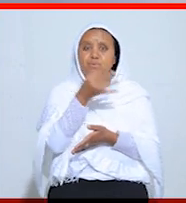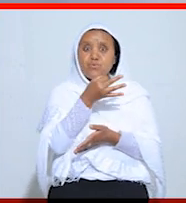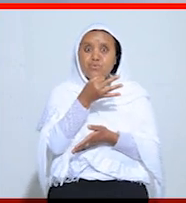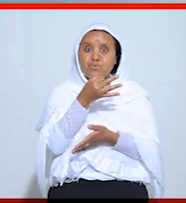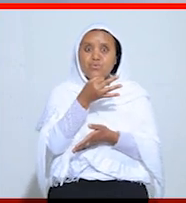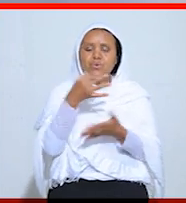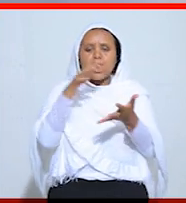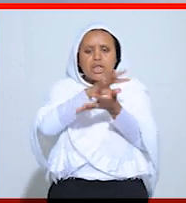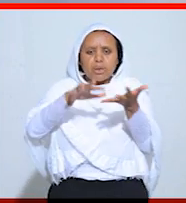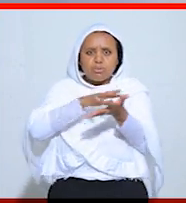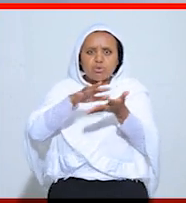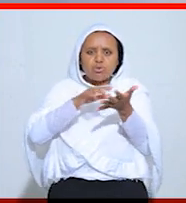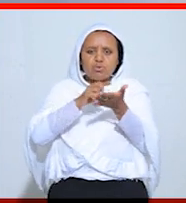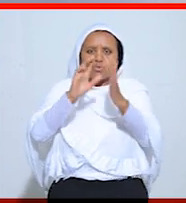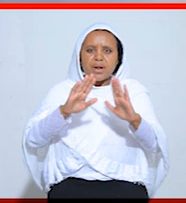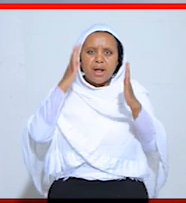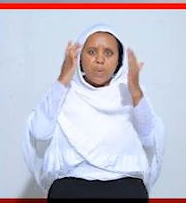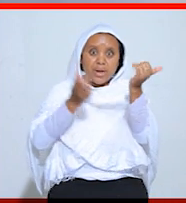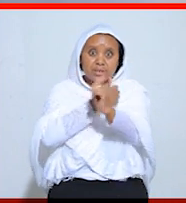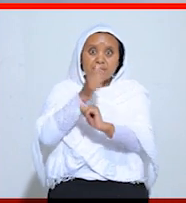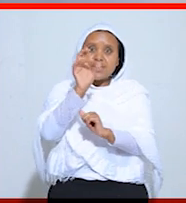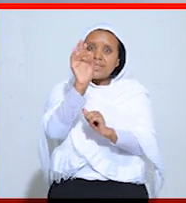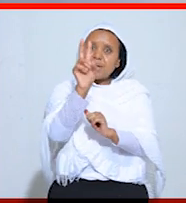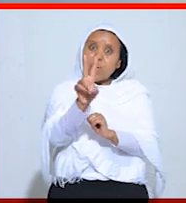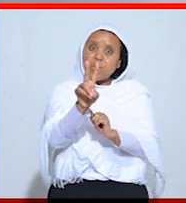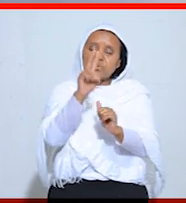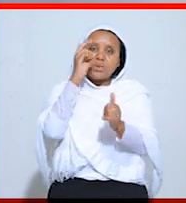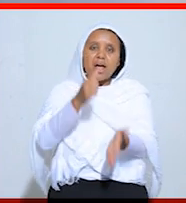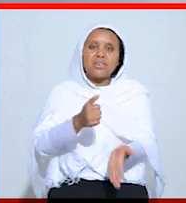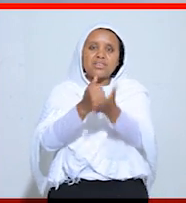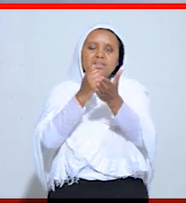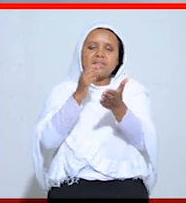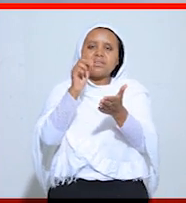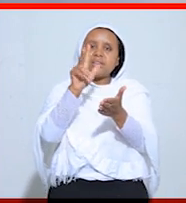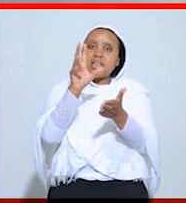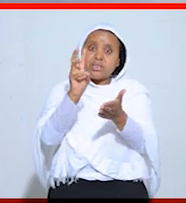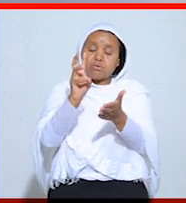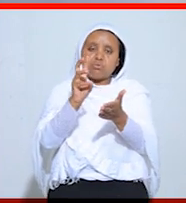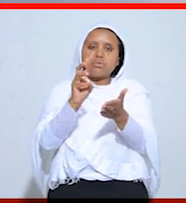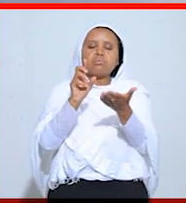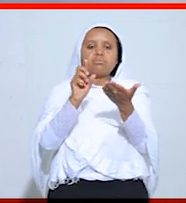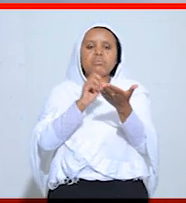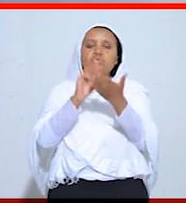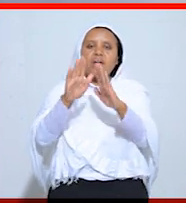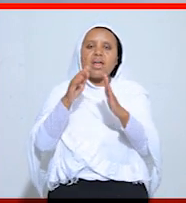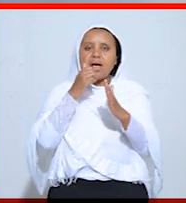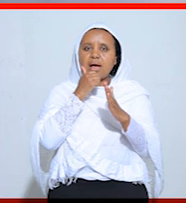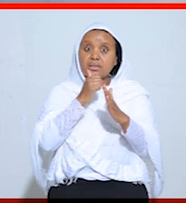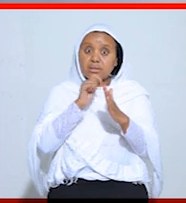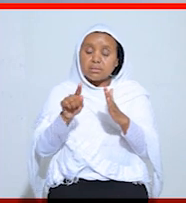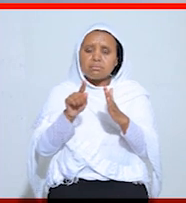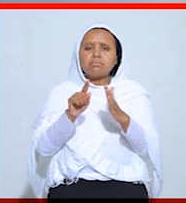የሰበኩ የተረበሹትን ቅዱሳን ሐዋርያትን 72ቱን አርድእትን 36ቱ ቅዱሳት አንስትን 120